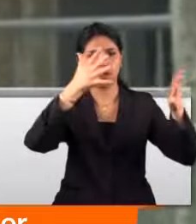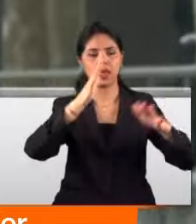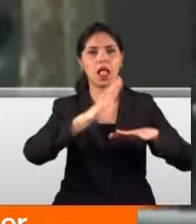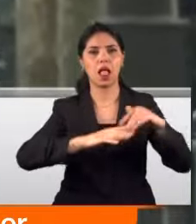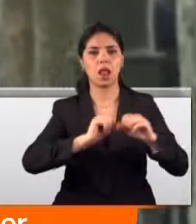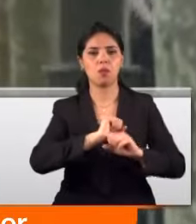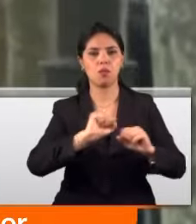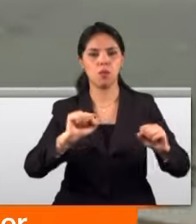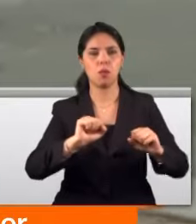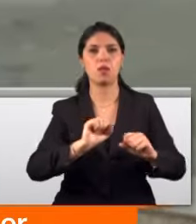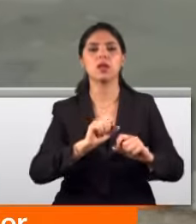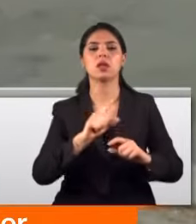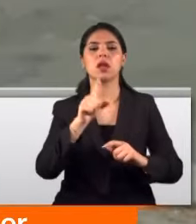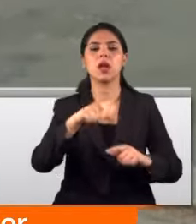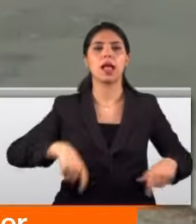kemerle girmeye kalktı.